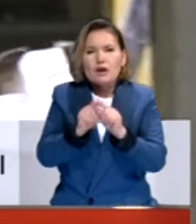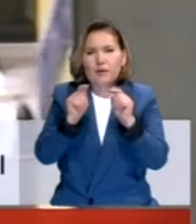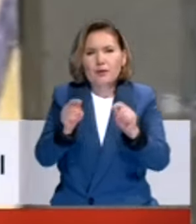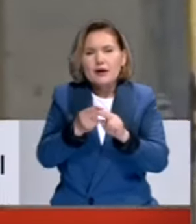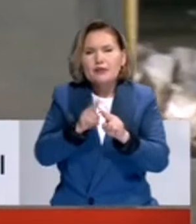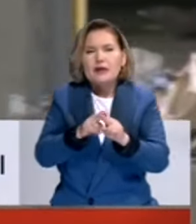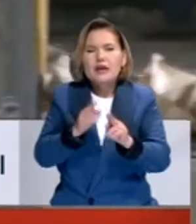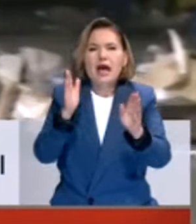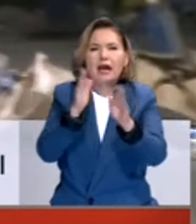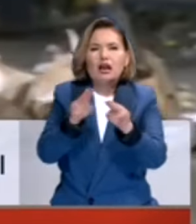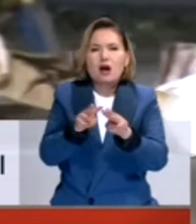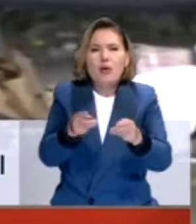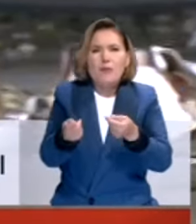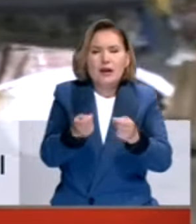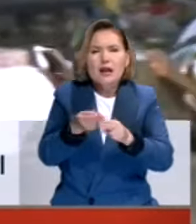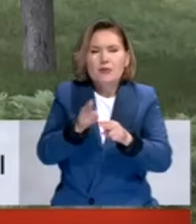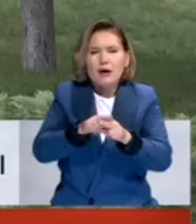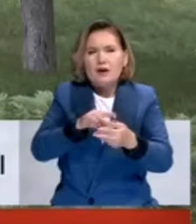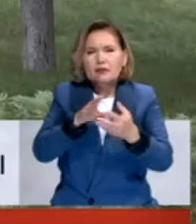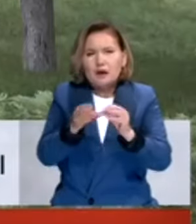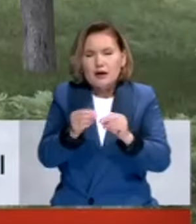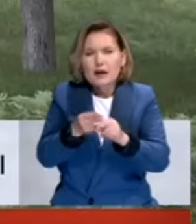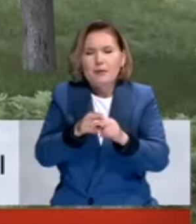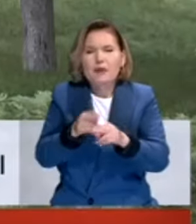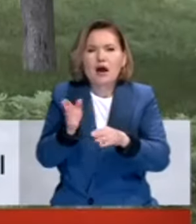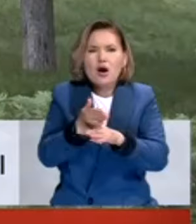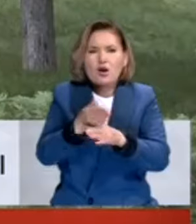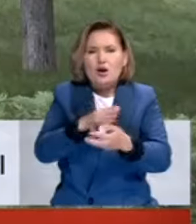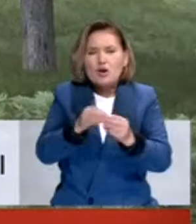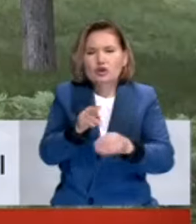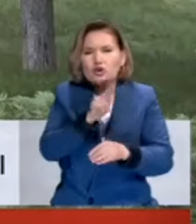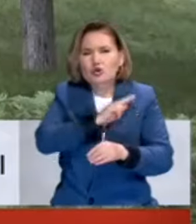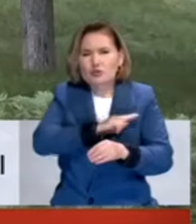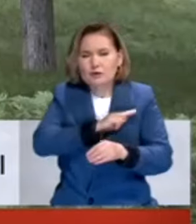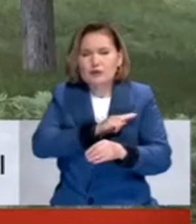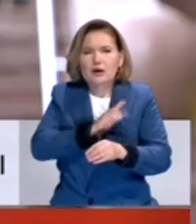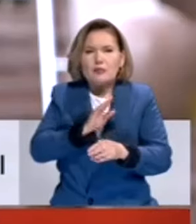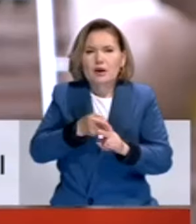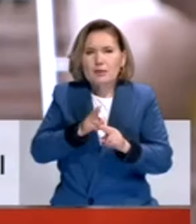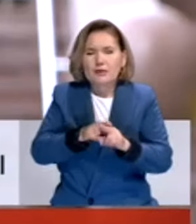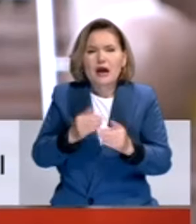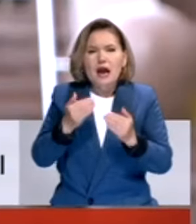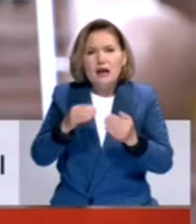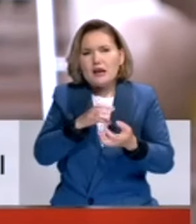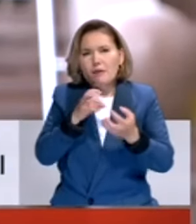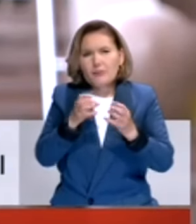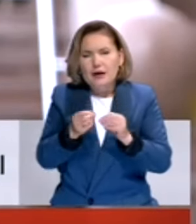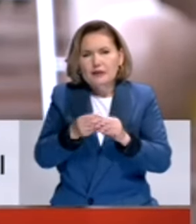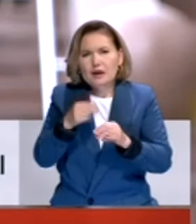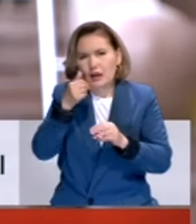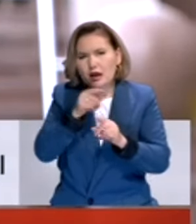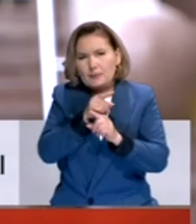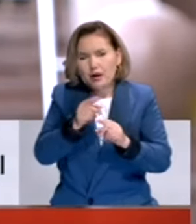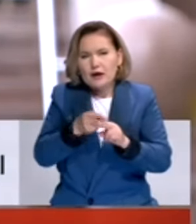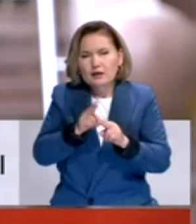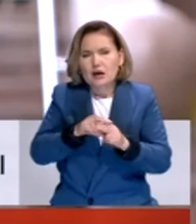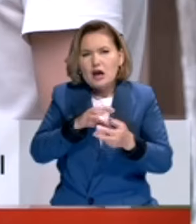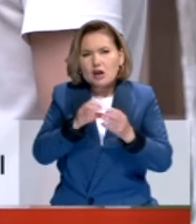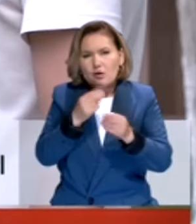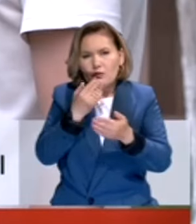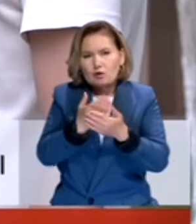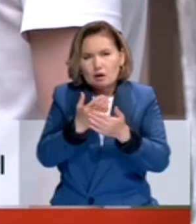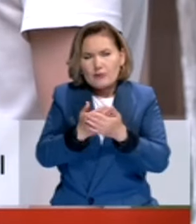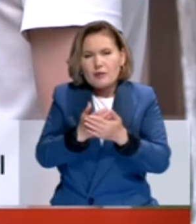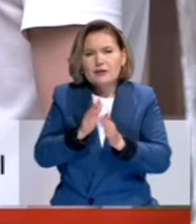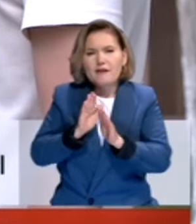Сондықтан экология министрлігі утилизациялық ғалымды қысқарту ұсынысына қарсы. Қазіргі бастамалар бірнеше жылдан кейін нәтижесін